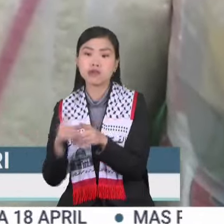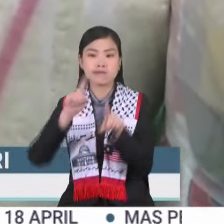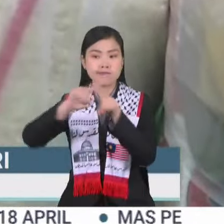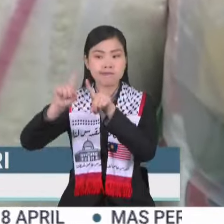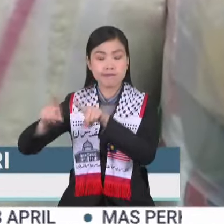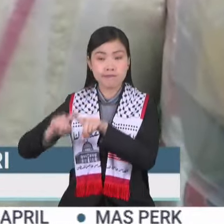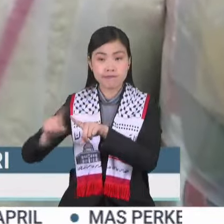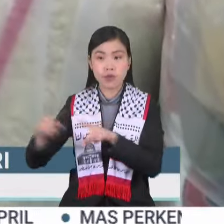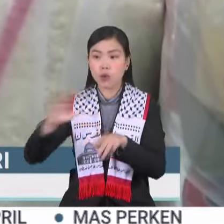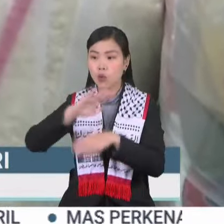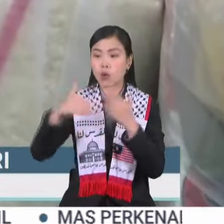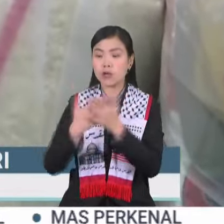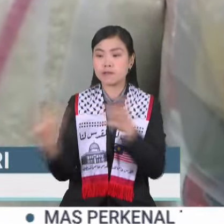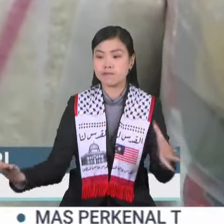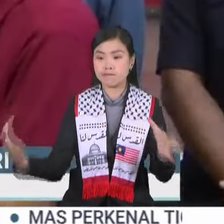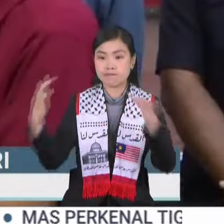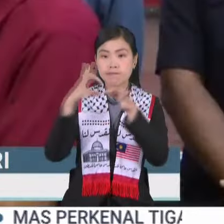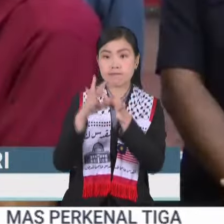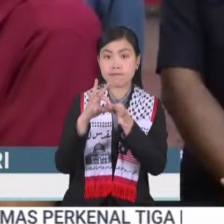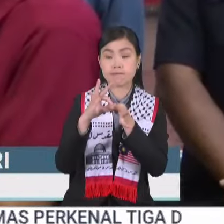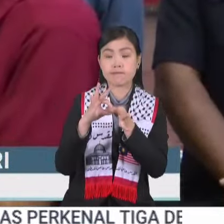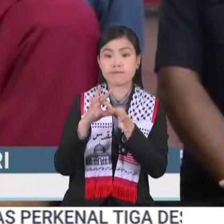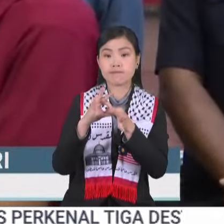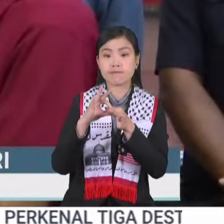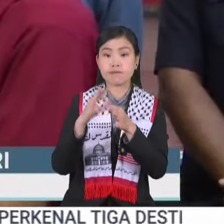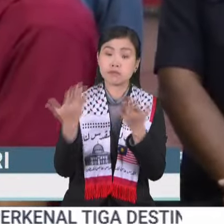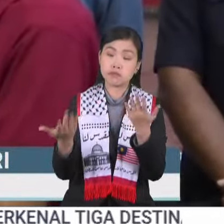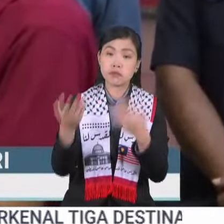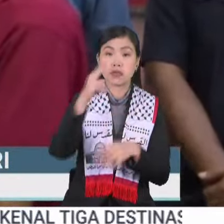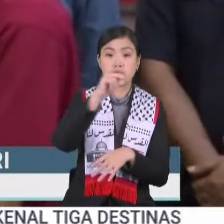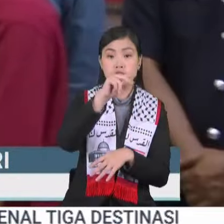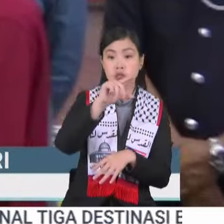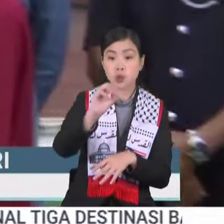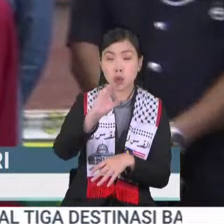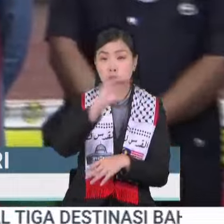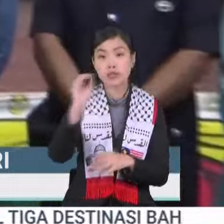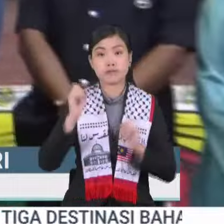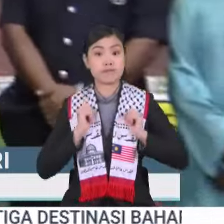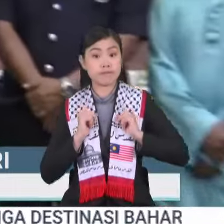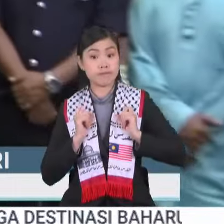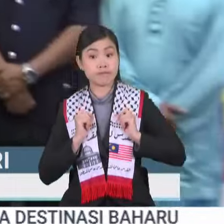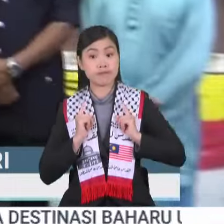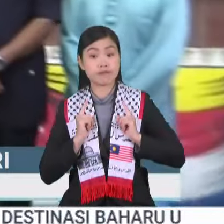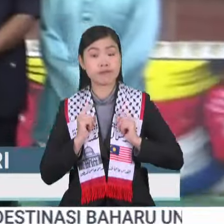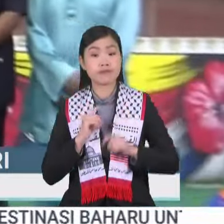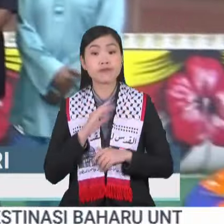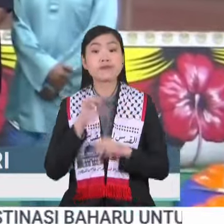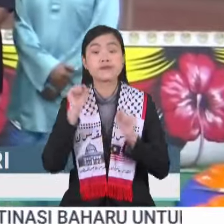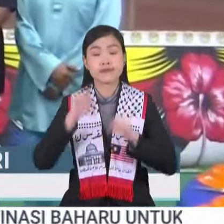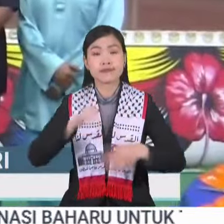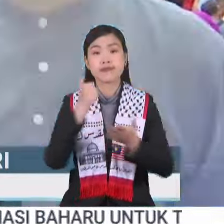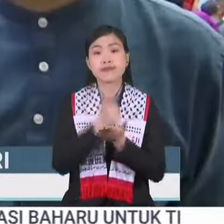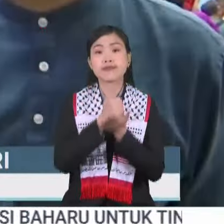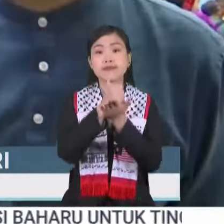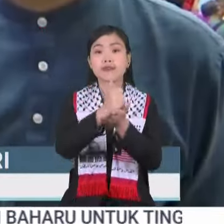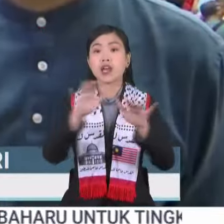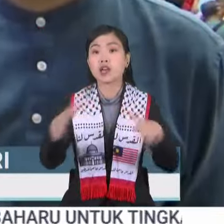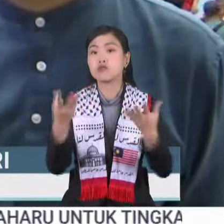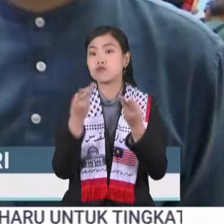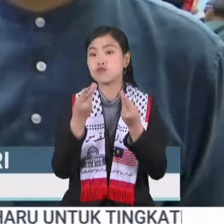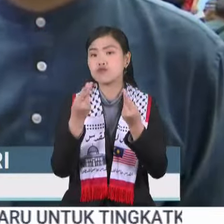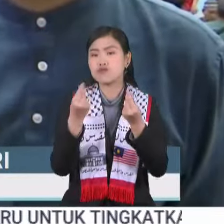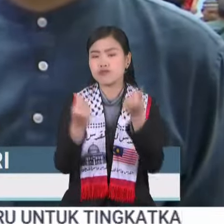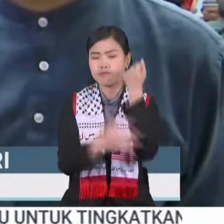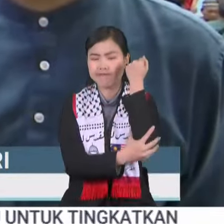didukung oleh ngo dan swasta juga boleh terlibat untuk kita menangani golongan-golongan